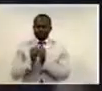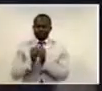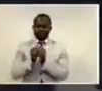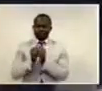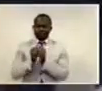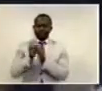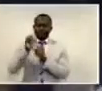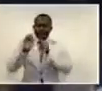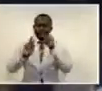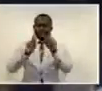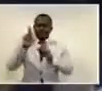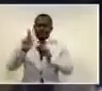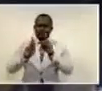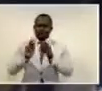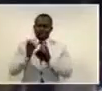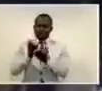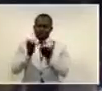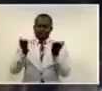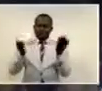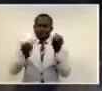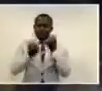ba Rubavu